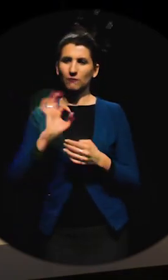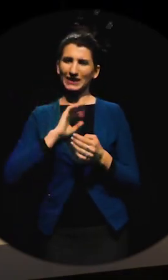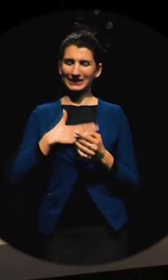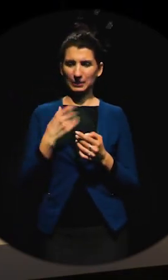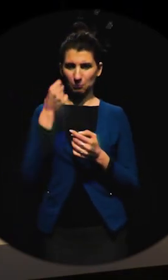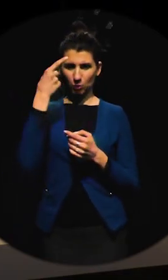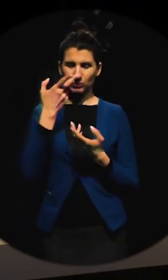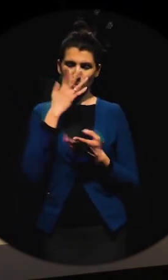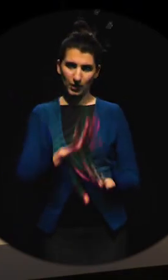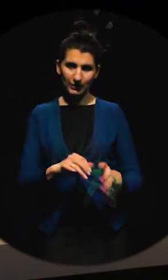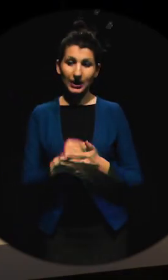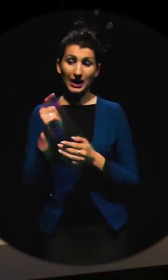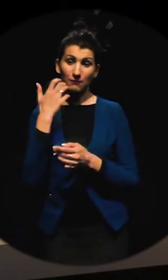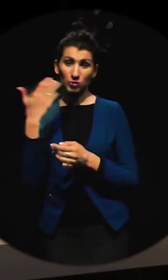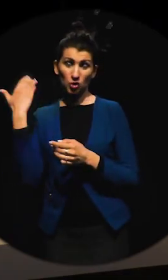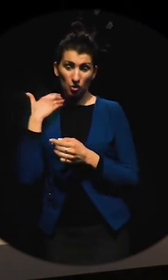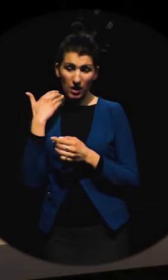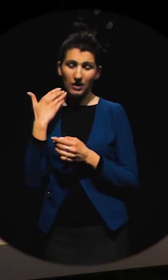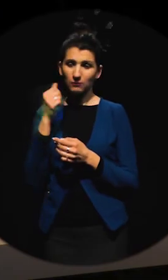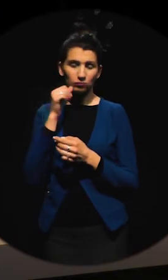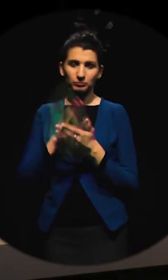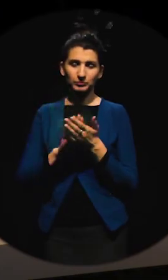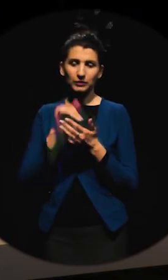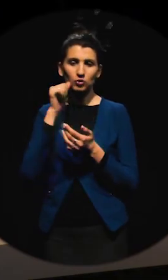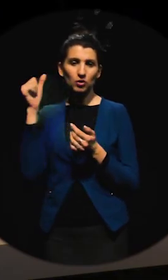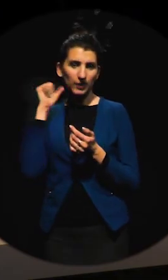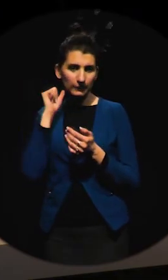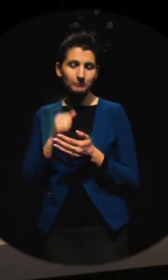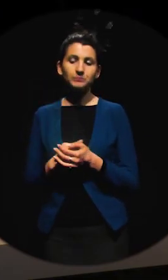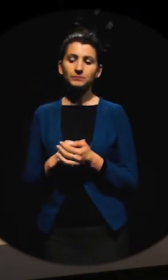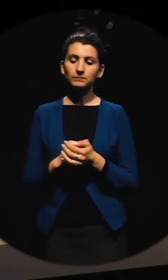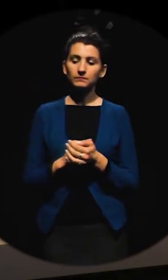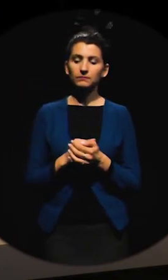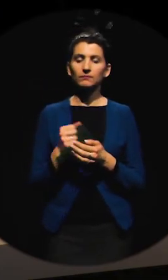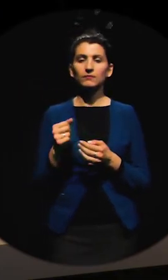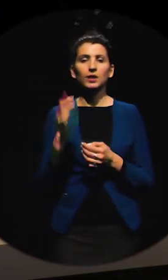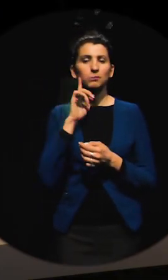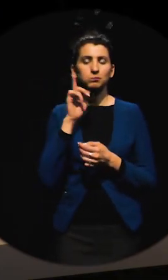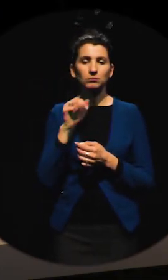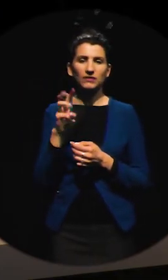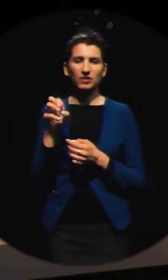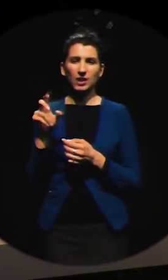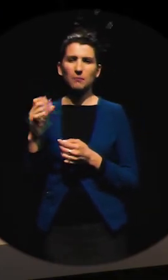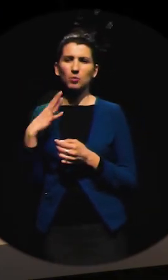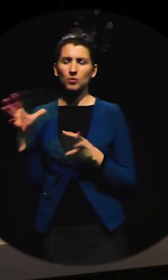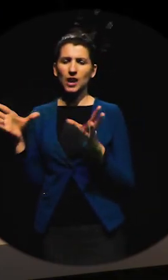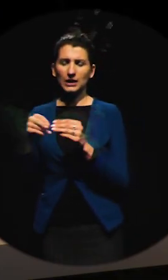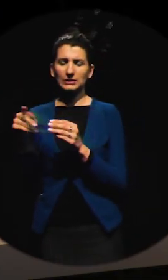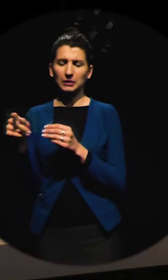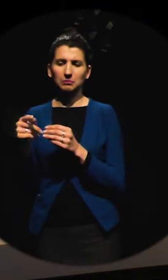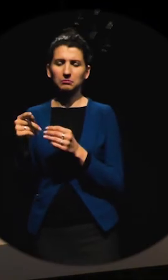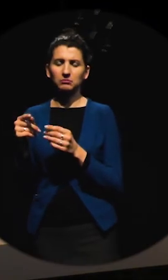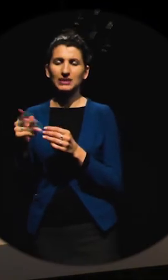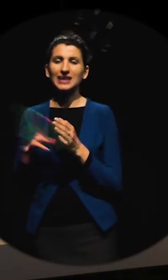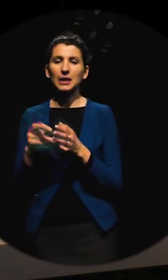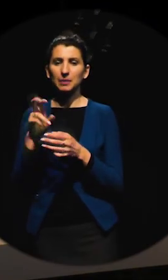wczoraj Adrian Glinka z rodzicami był na premierze. Przemawiał też razem z aktorami